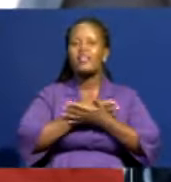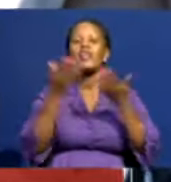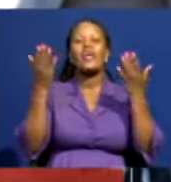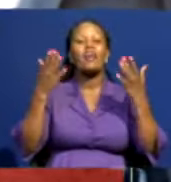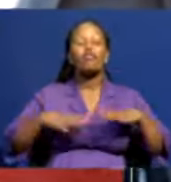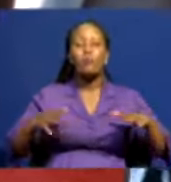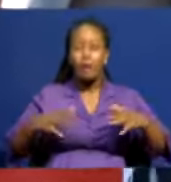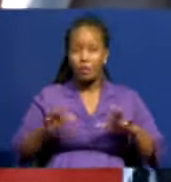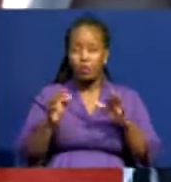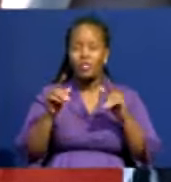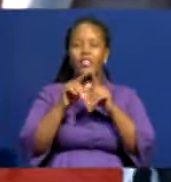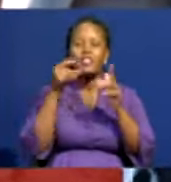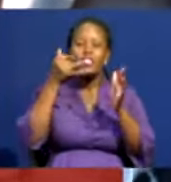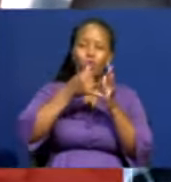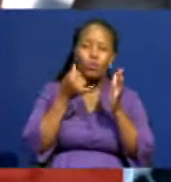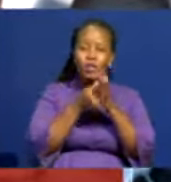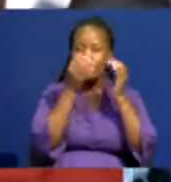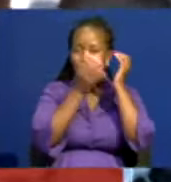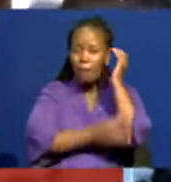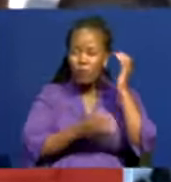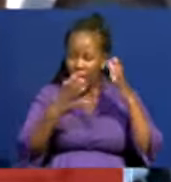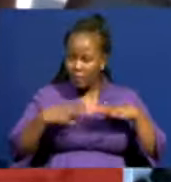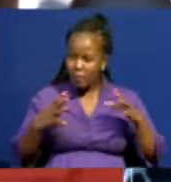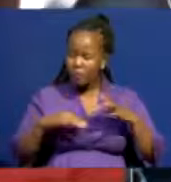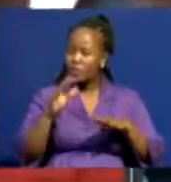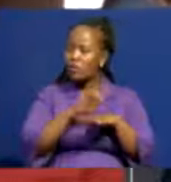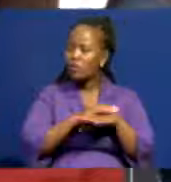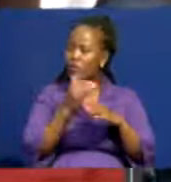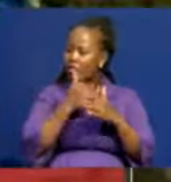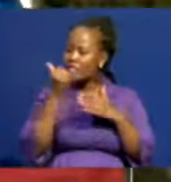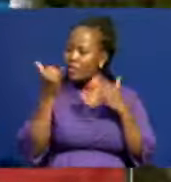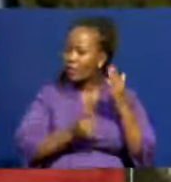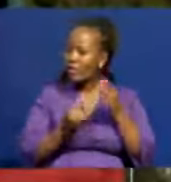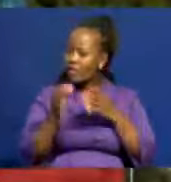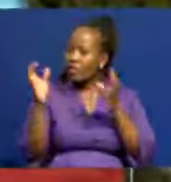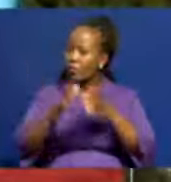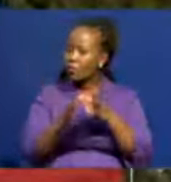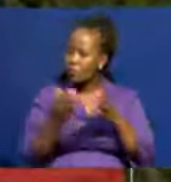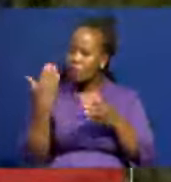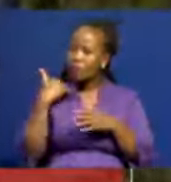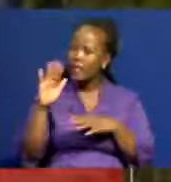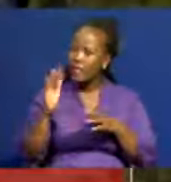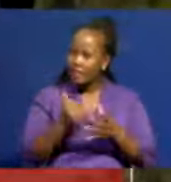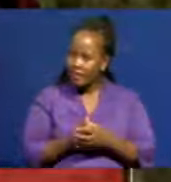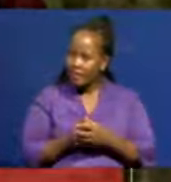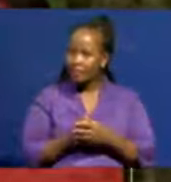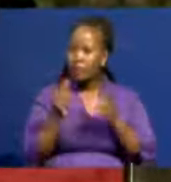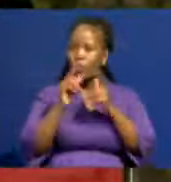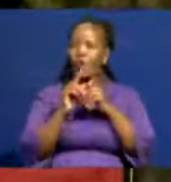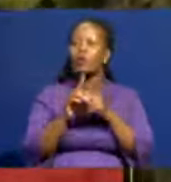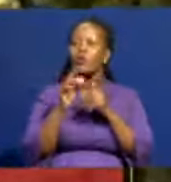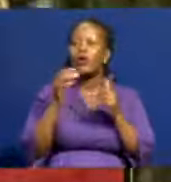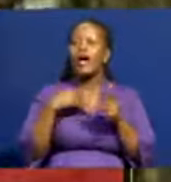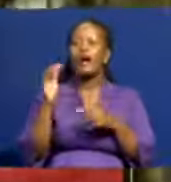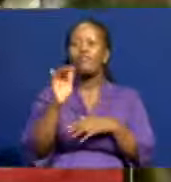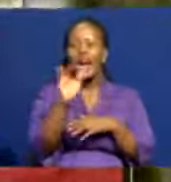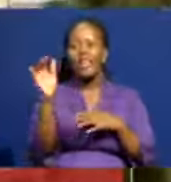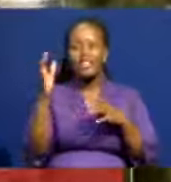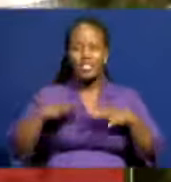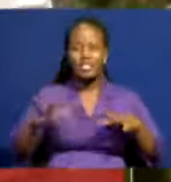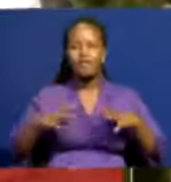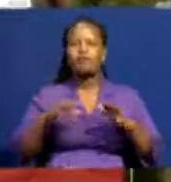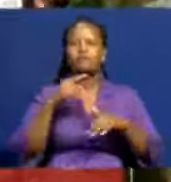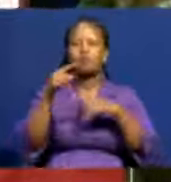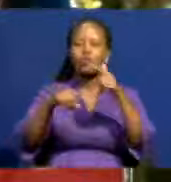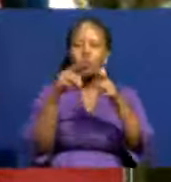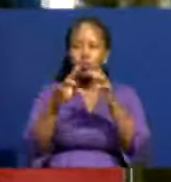wa mwisho apate bima ya afya, hawataki. Rais aidha amewahimiza Wakenya kuendelea kutumia